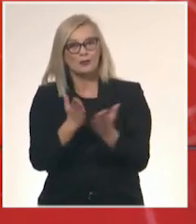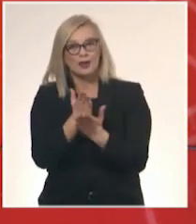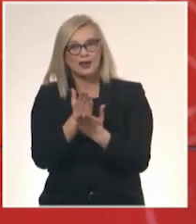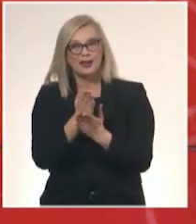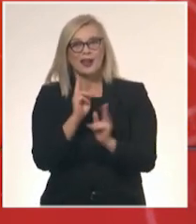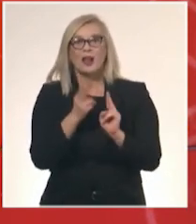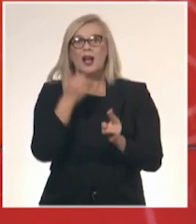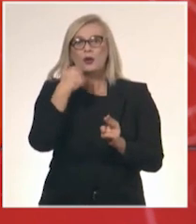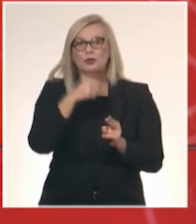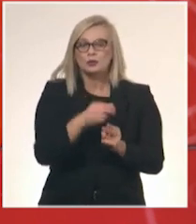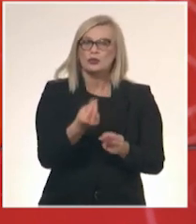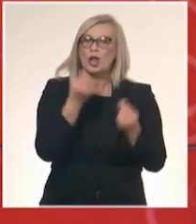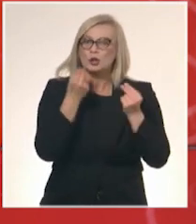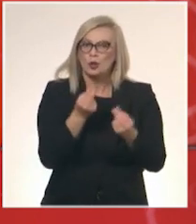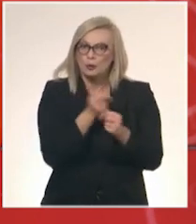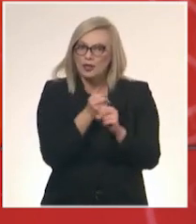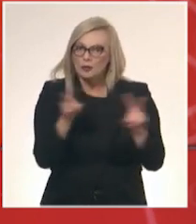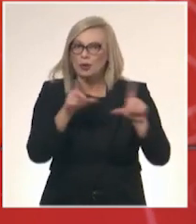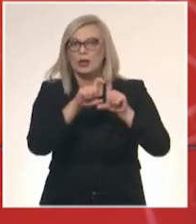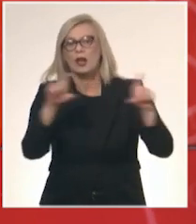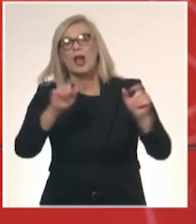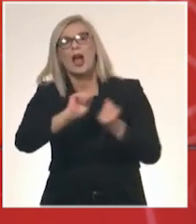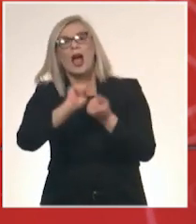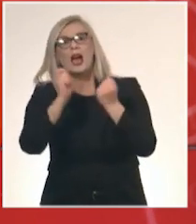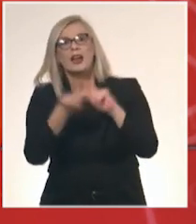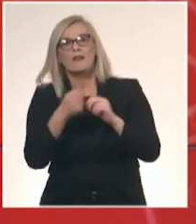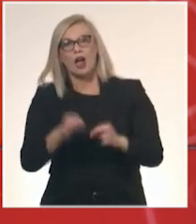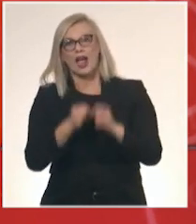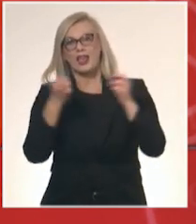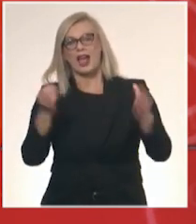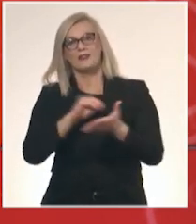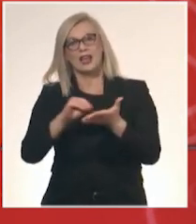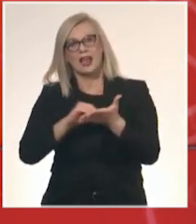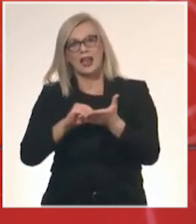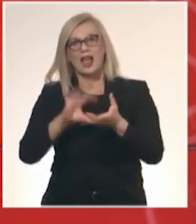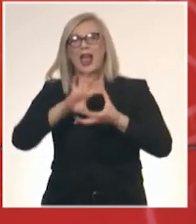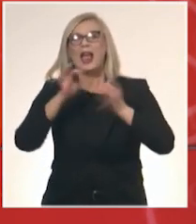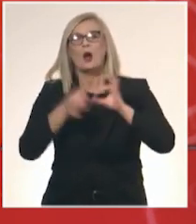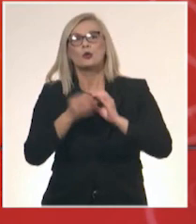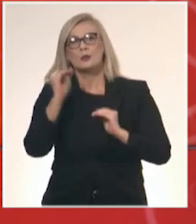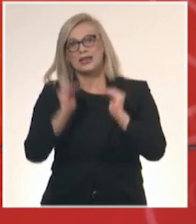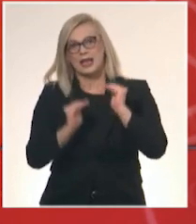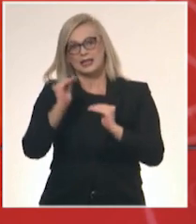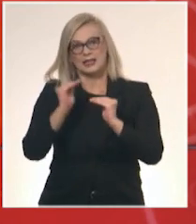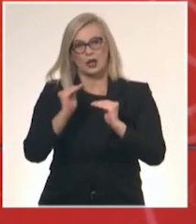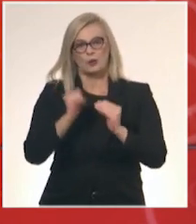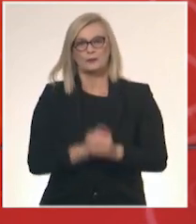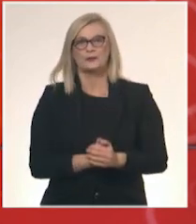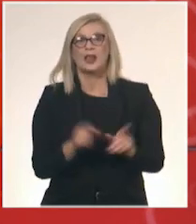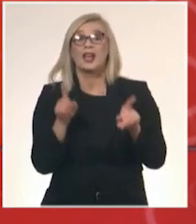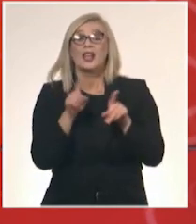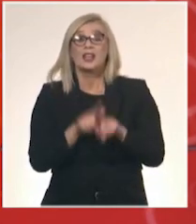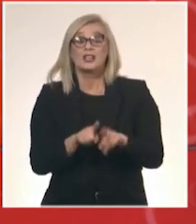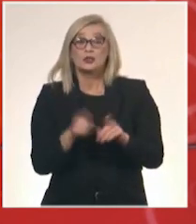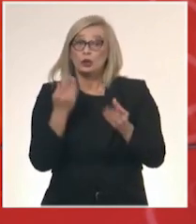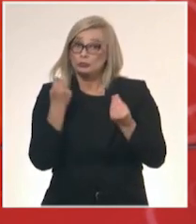како што се функционални демократски институции, реформа на јавната администрација и економските критериуми. Но исто